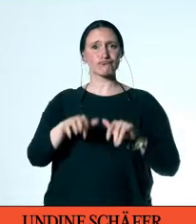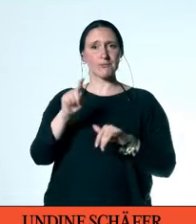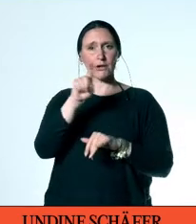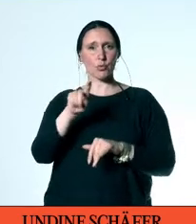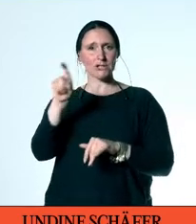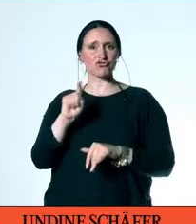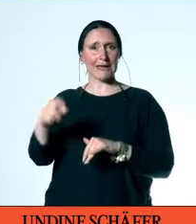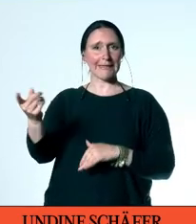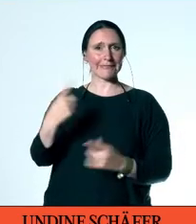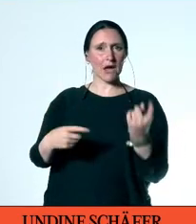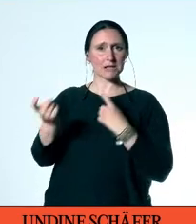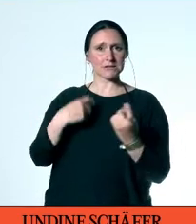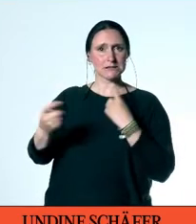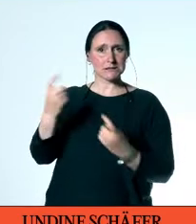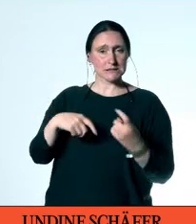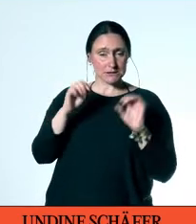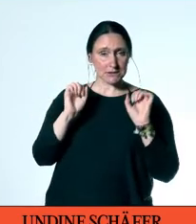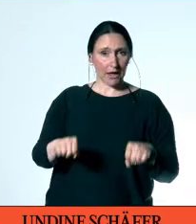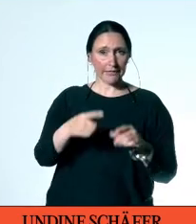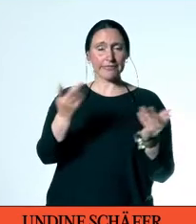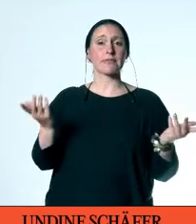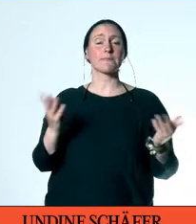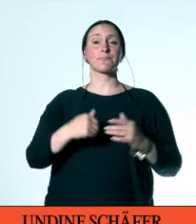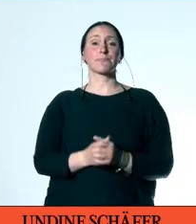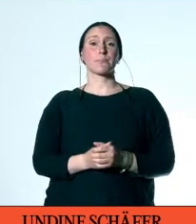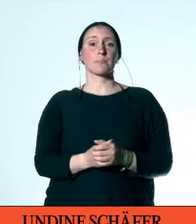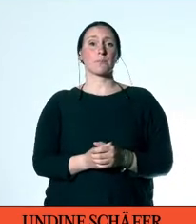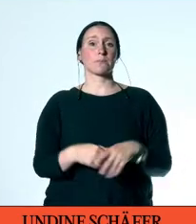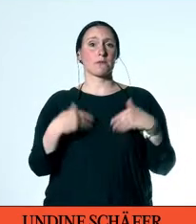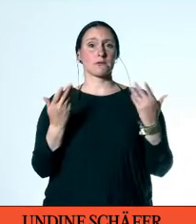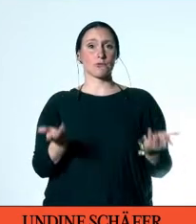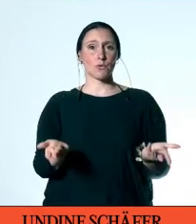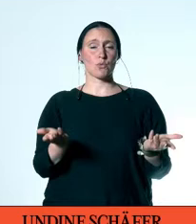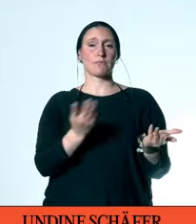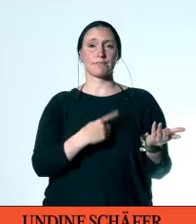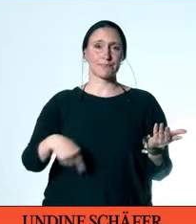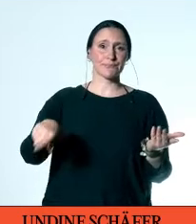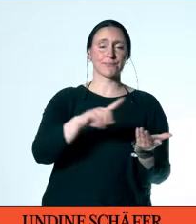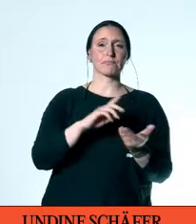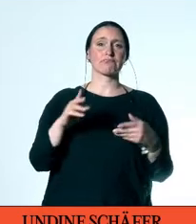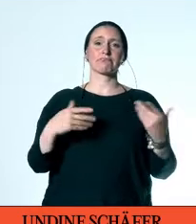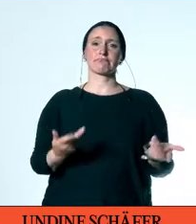beteiligen, Fragen stellen. Am Ende werden wir hier noch einmal zusammenkommen.